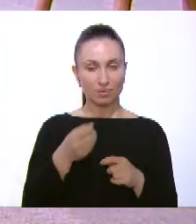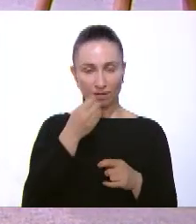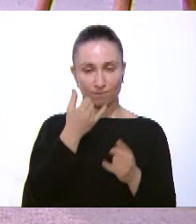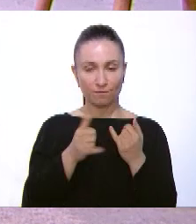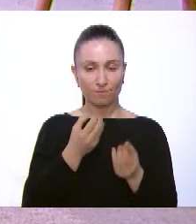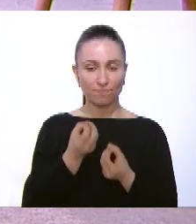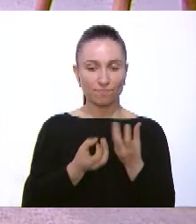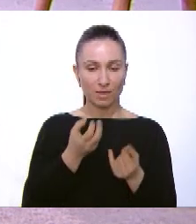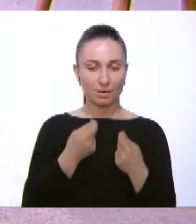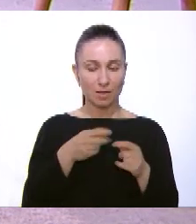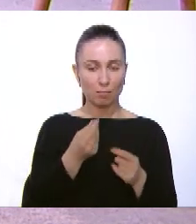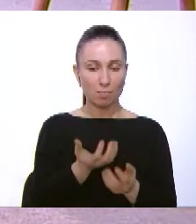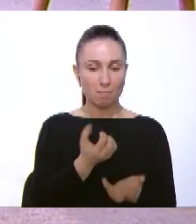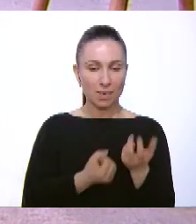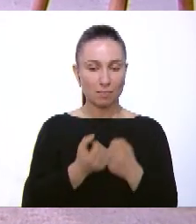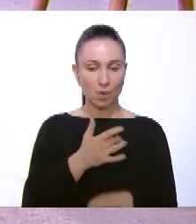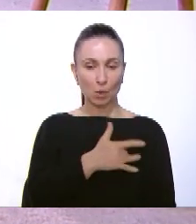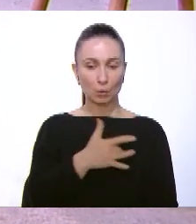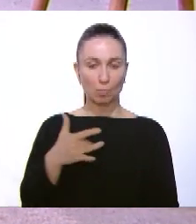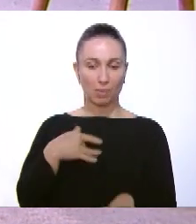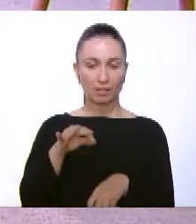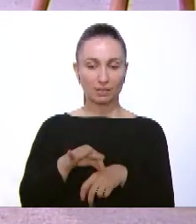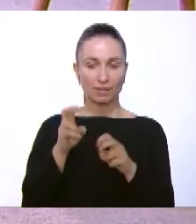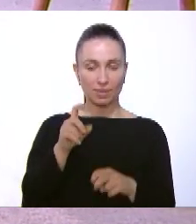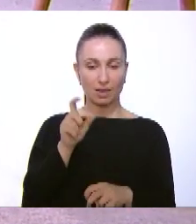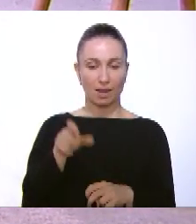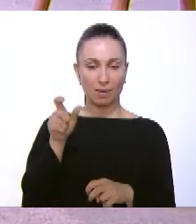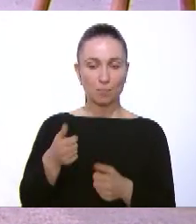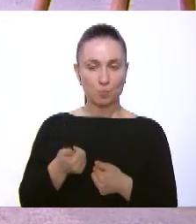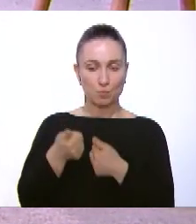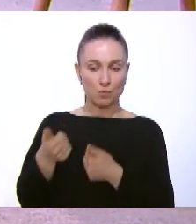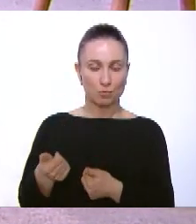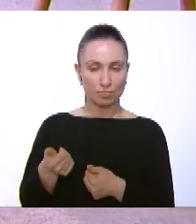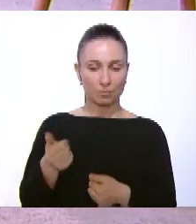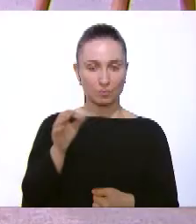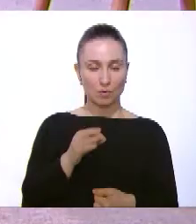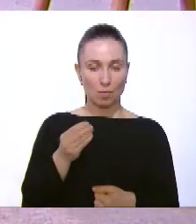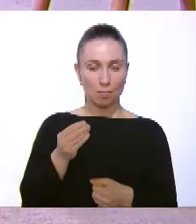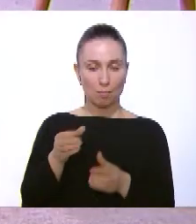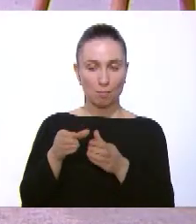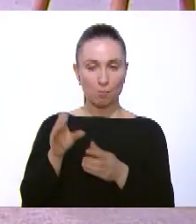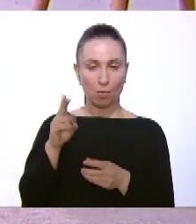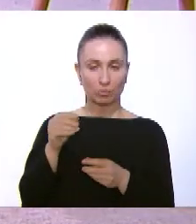გვირილები და შემოსული თანხა ტუბერკულოზით დაავადებული ადამიანების დასახმარებელ ფონდში